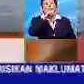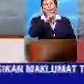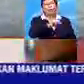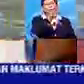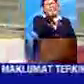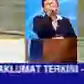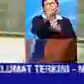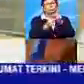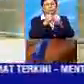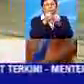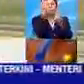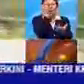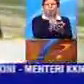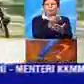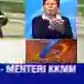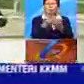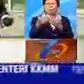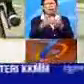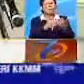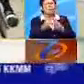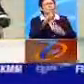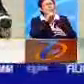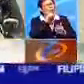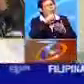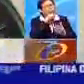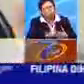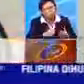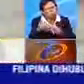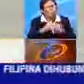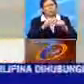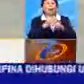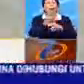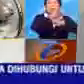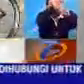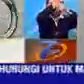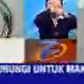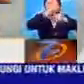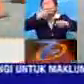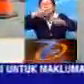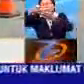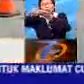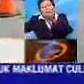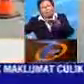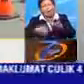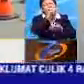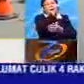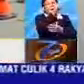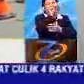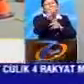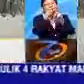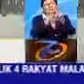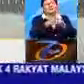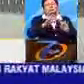42 tahun, membuktikan usia bukan penghalang apabila menewaskan peserta jauh lebih muda. Alexander yang berasal dari